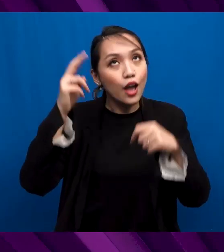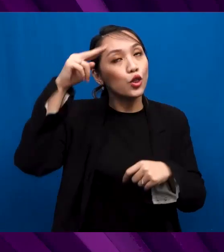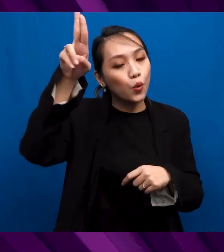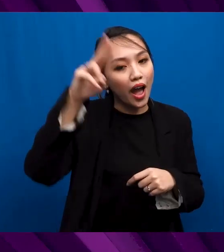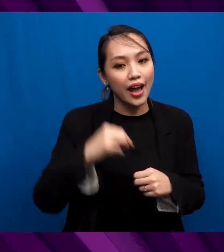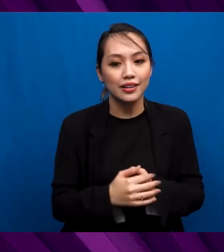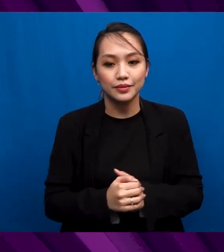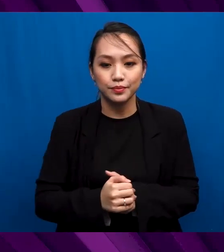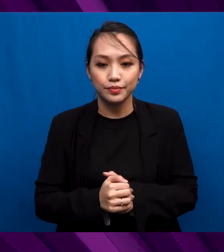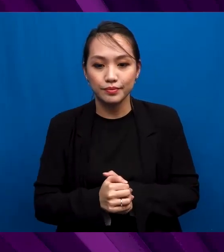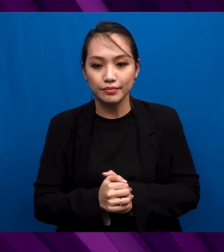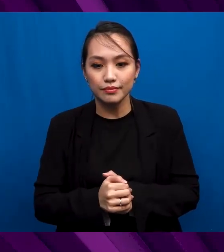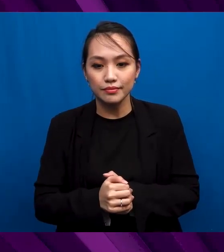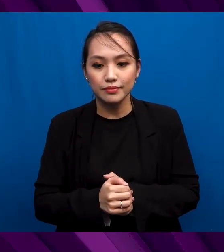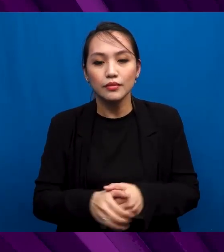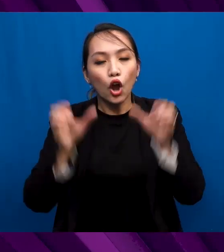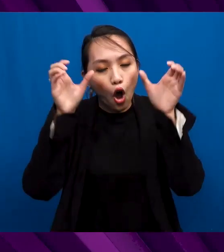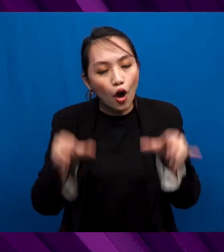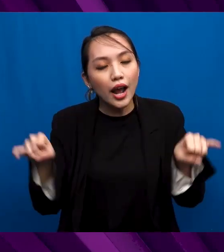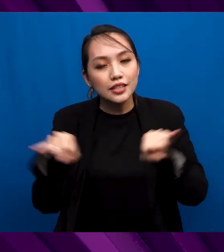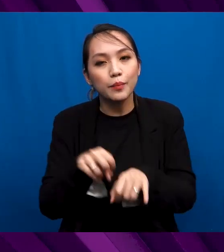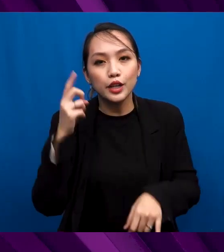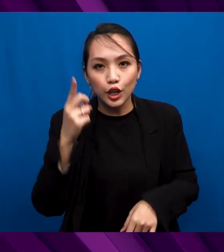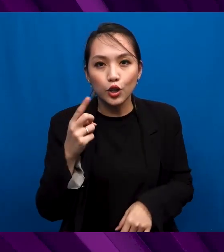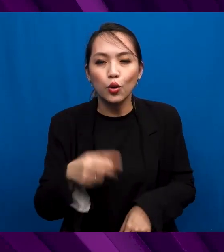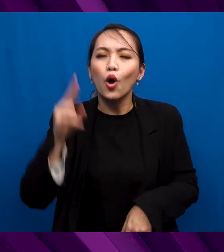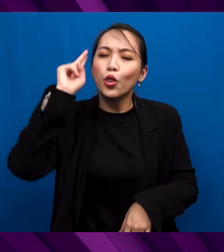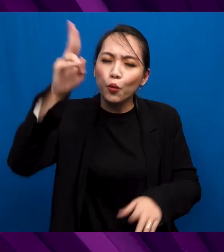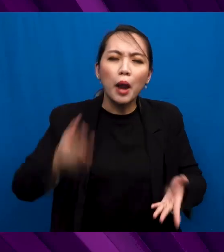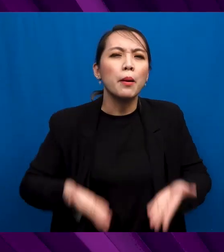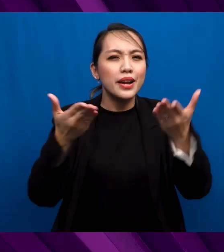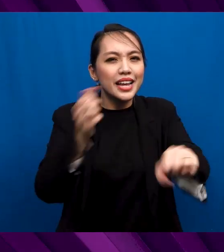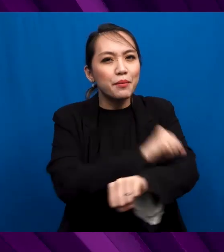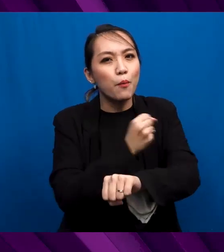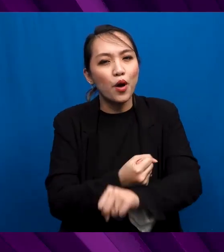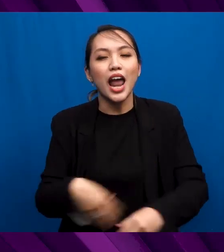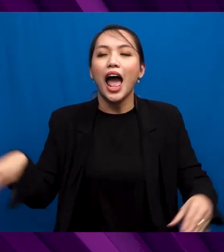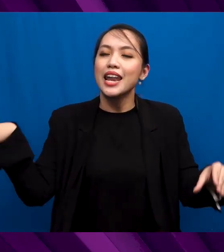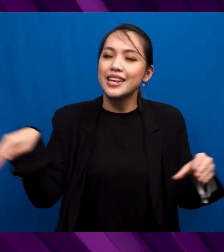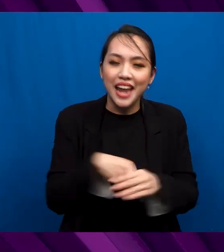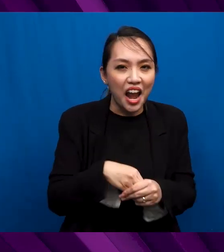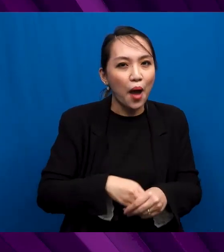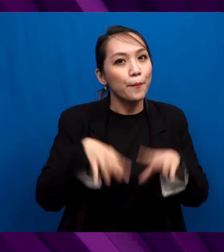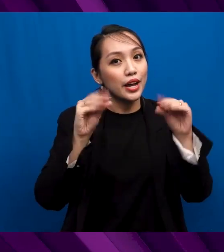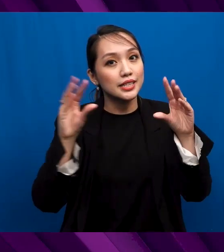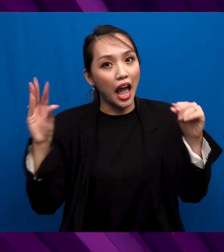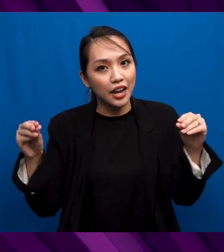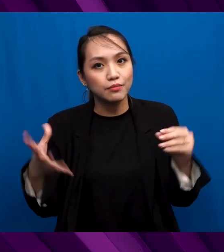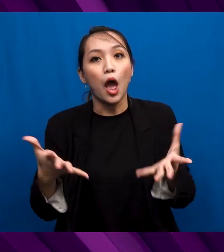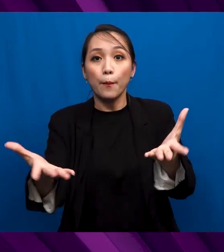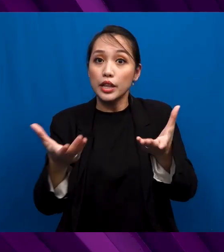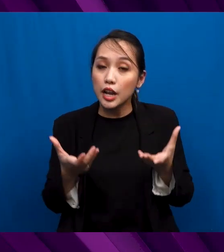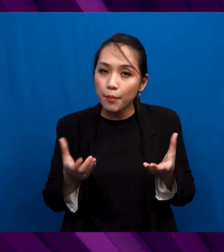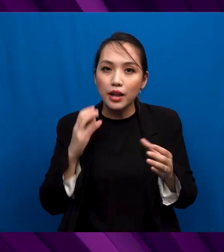dengan nyata, orang seperti itu Tuhan memampukannya dalam pekerjaannya. Tuhan menerima kesaksiannya seperti Tuhan